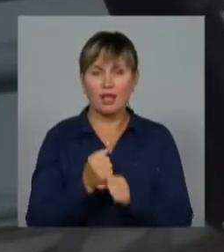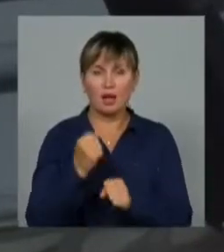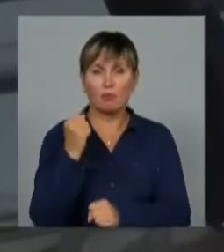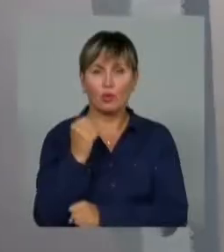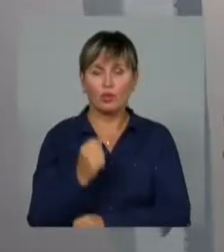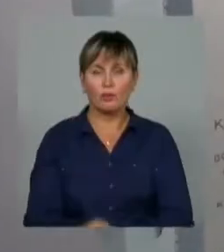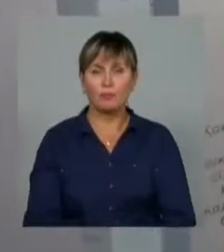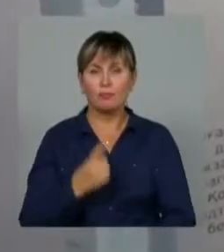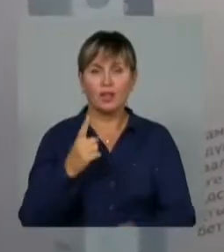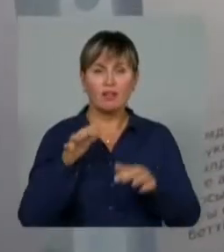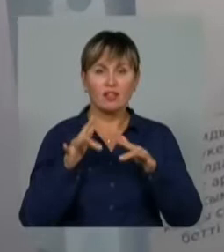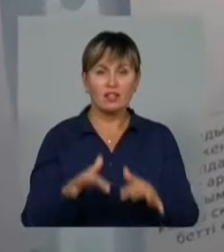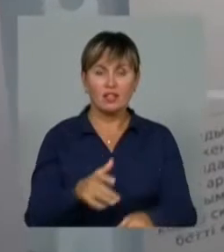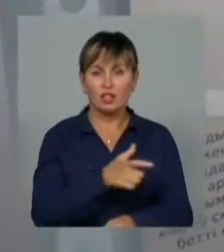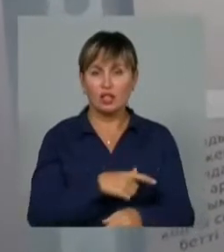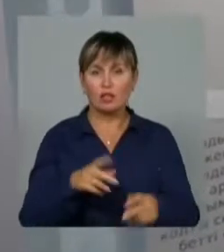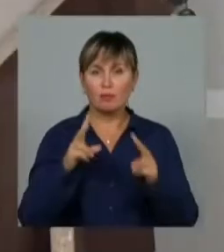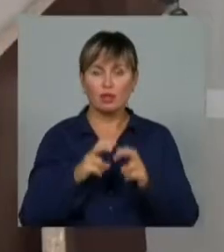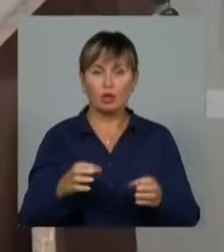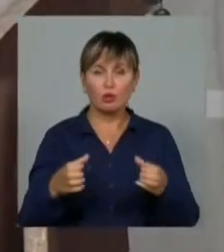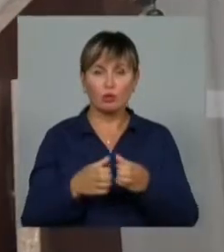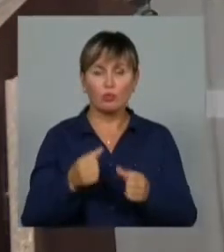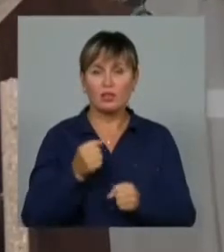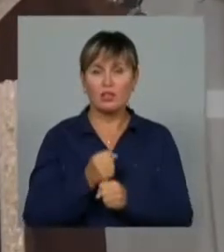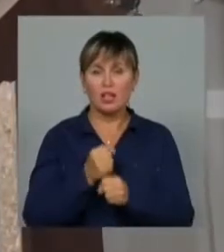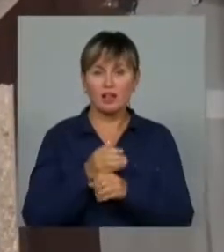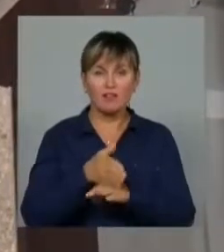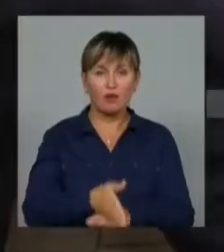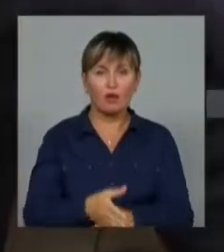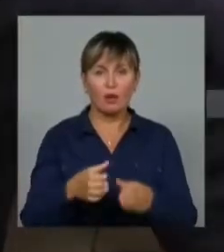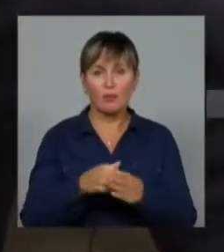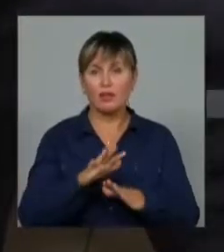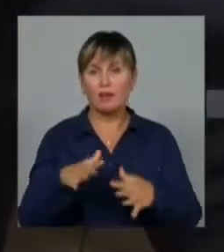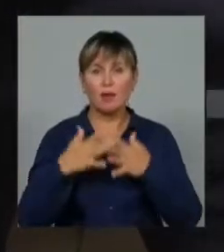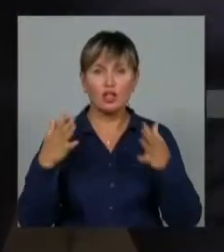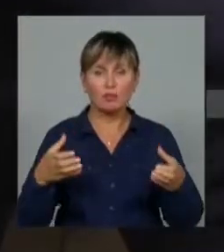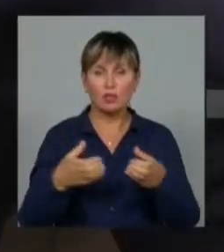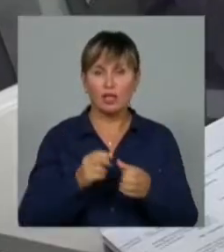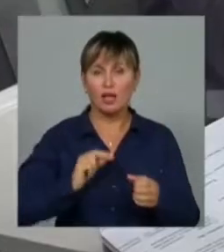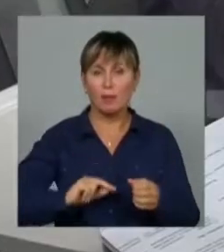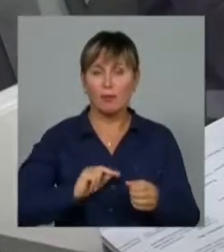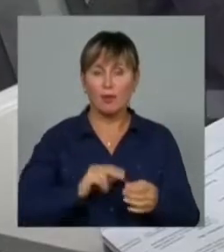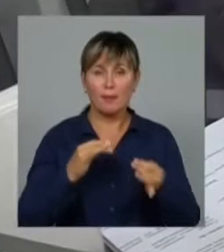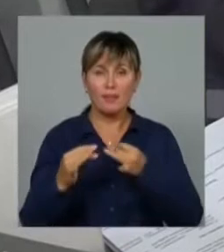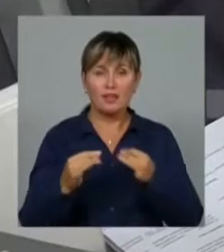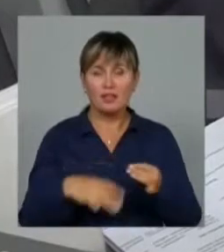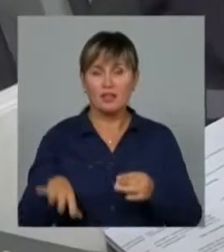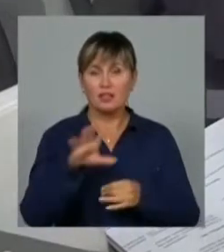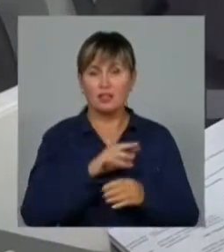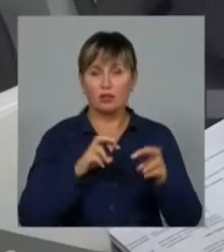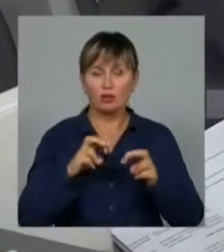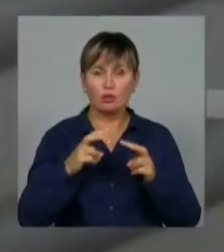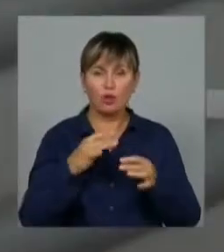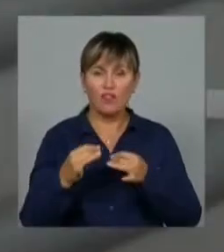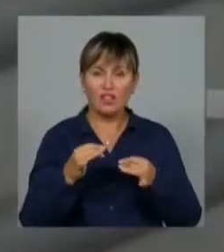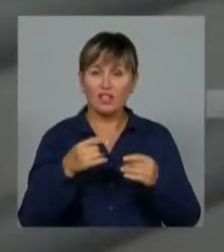работниках. Первым делом члены мониторинговой группы нанесли визит в офисы компании с небольшим штатом работников. Беседу ревизоры ведут с руководителями